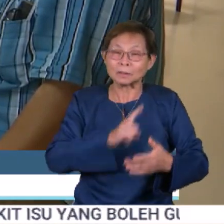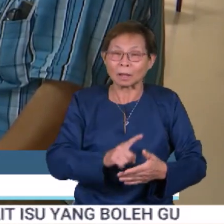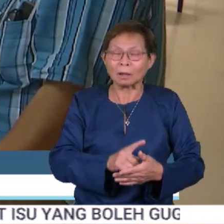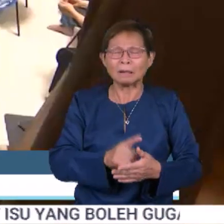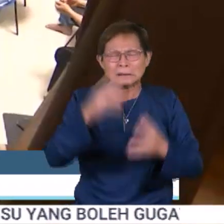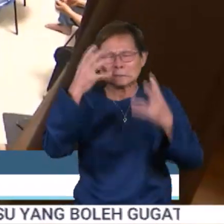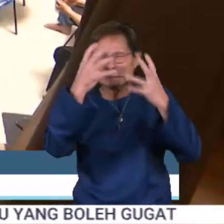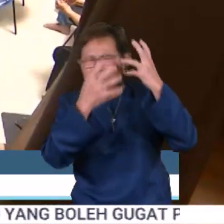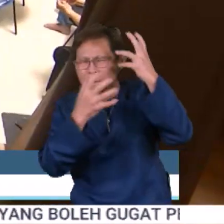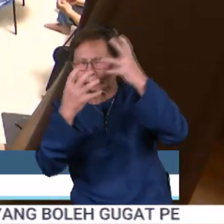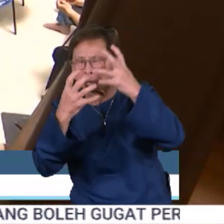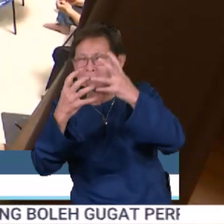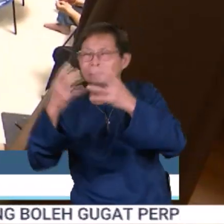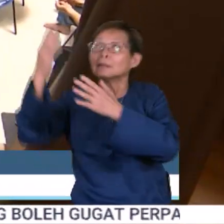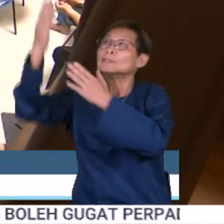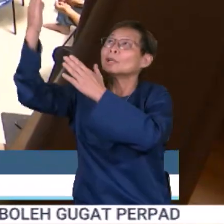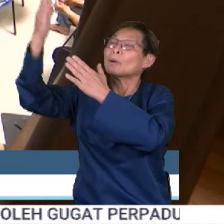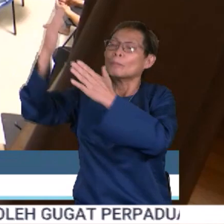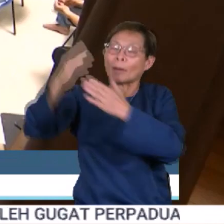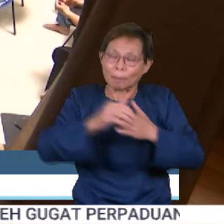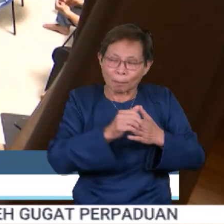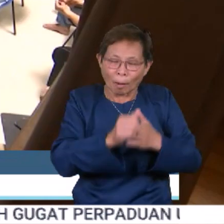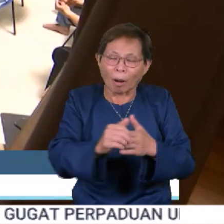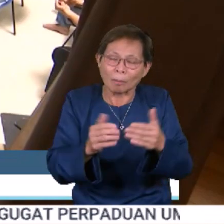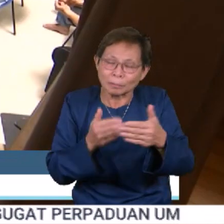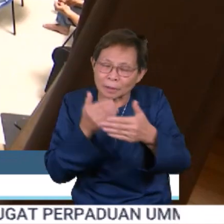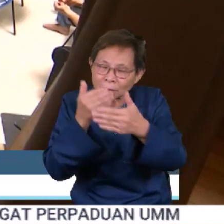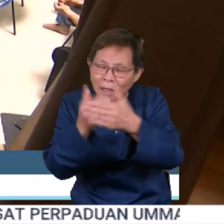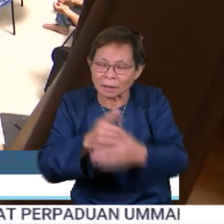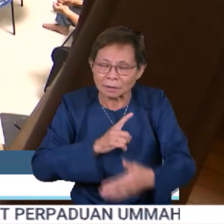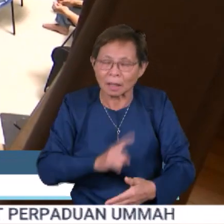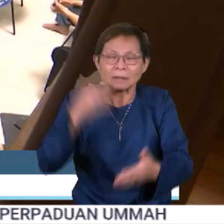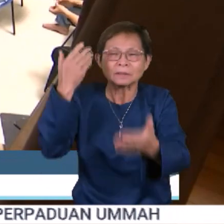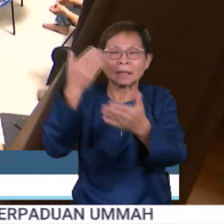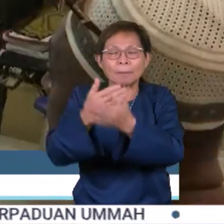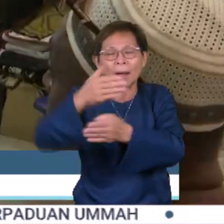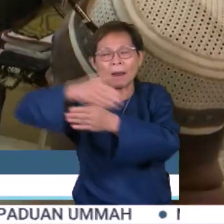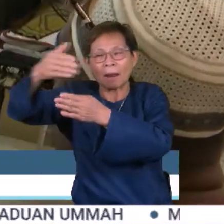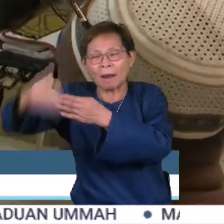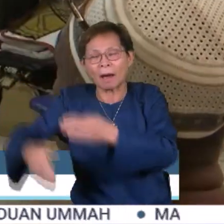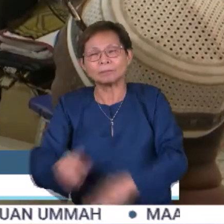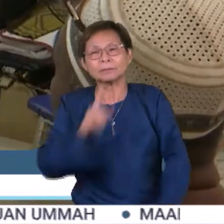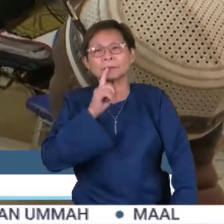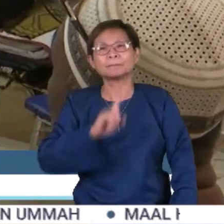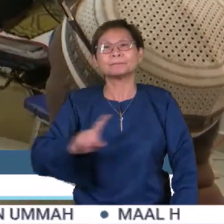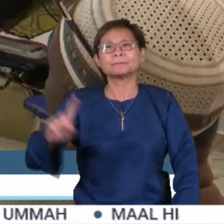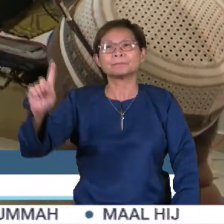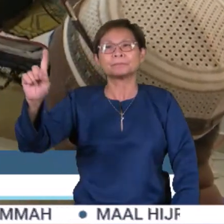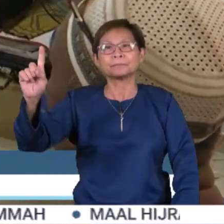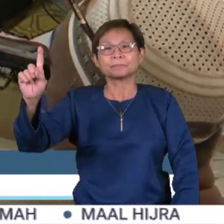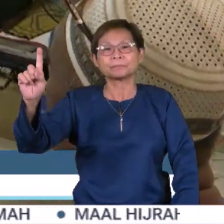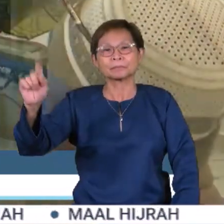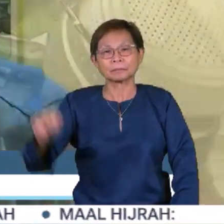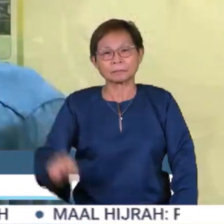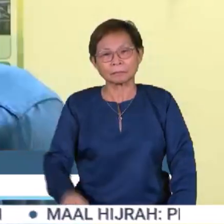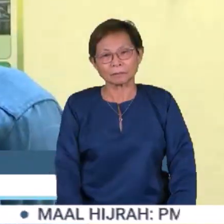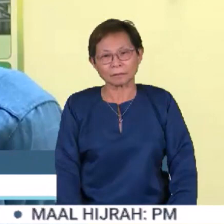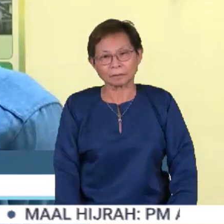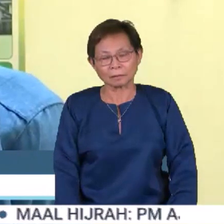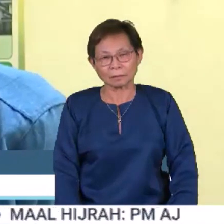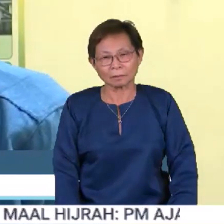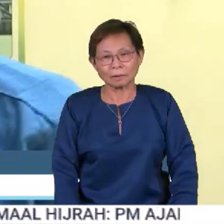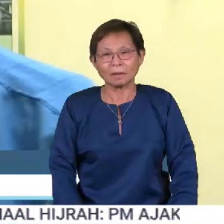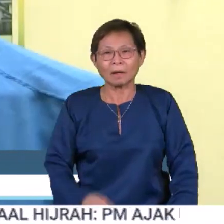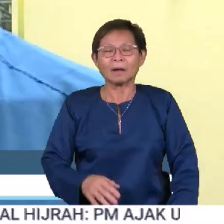itu menjadi panduan mendekati Islam sehingga berakhir dengan melafazkan kalimah syahadah. Sebelum